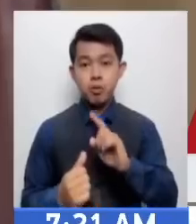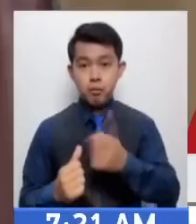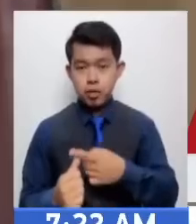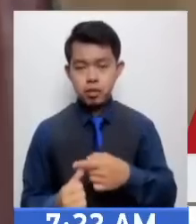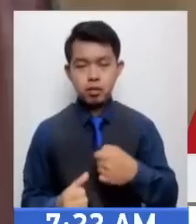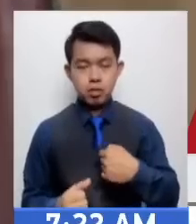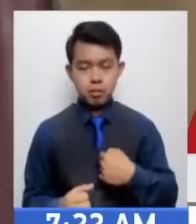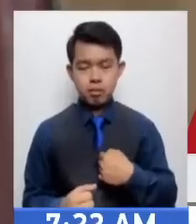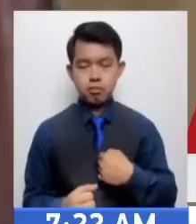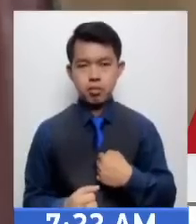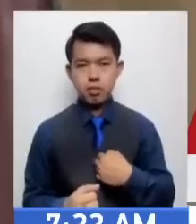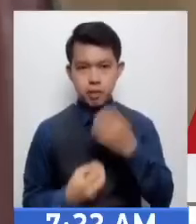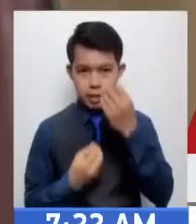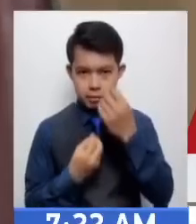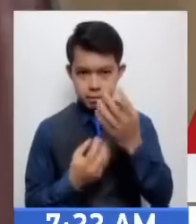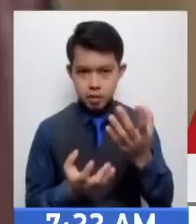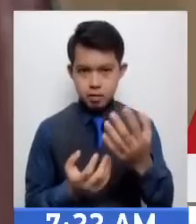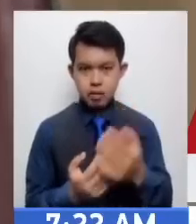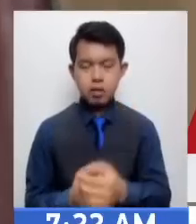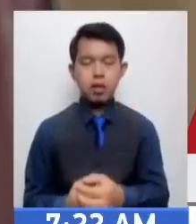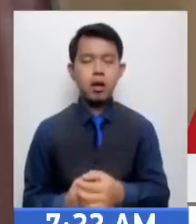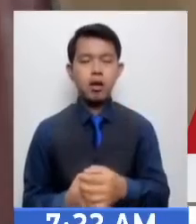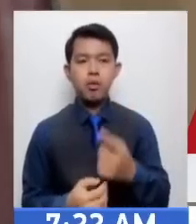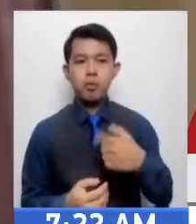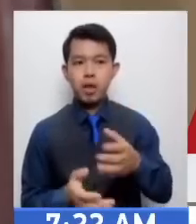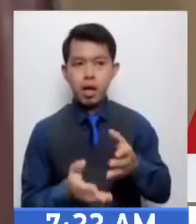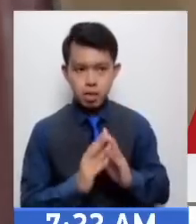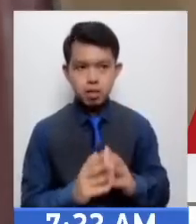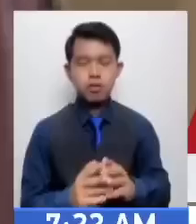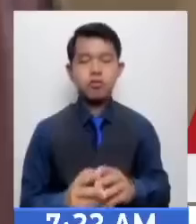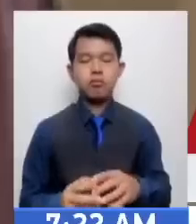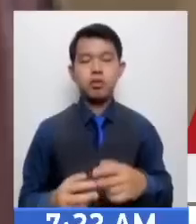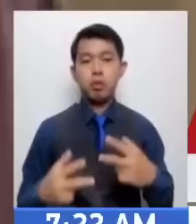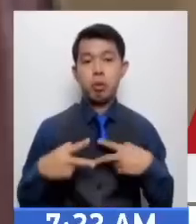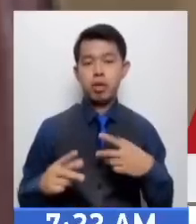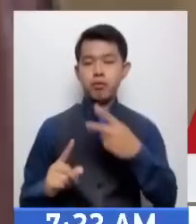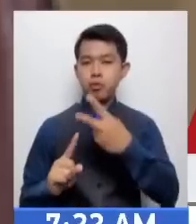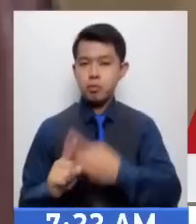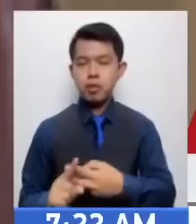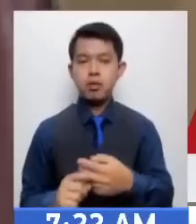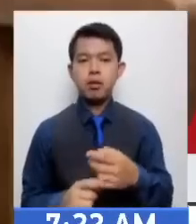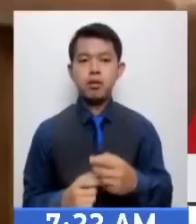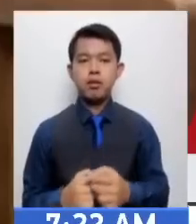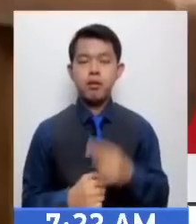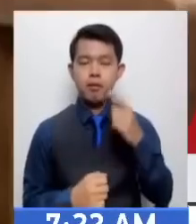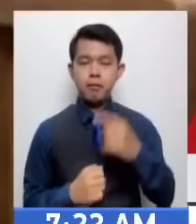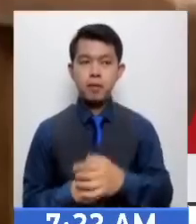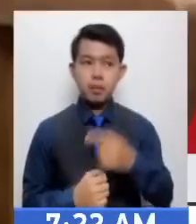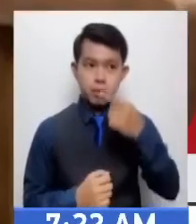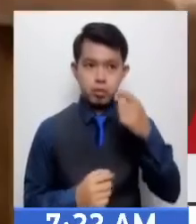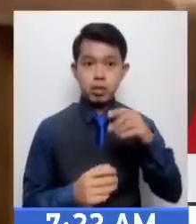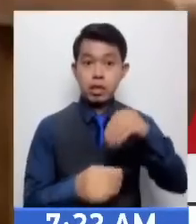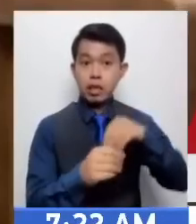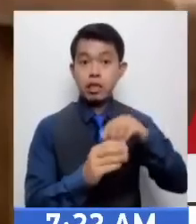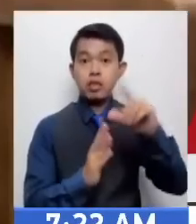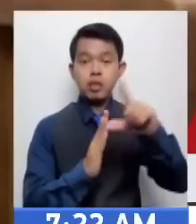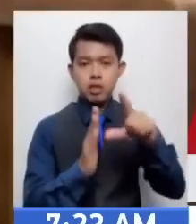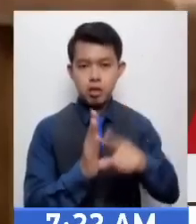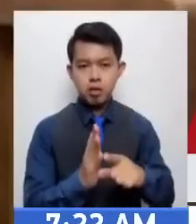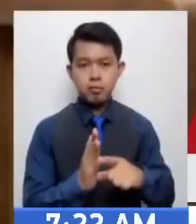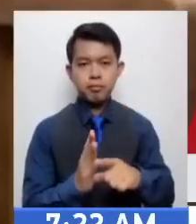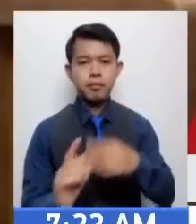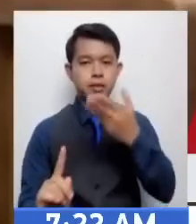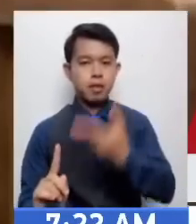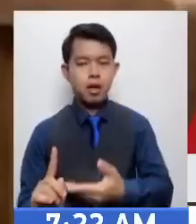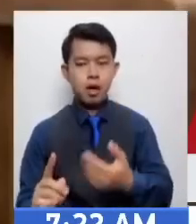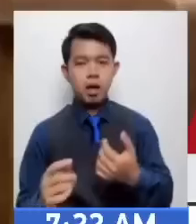plea for sobriety, magkalma. Sapagkat alam niyo po, sa ilalim ng ating batas, Every person is presumed innocent. At sabi